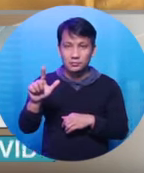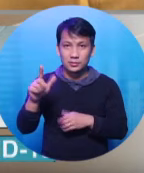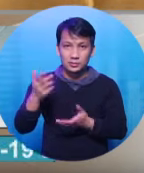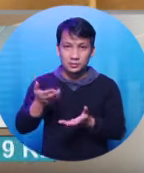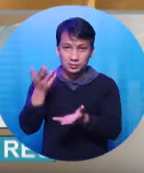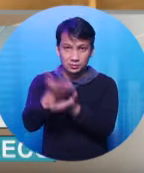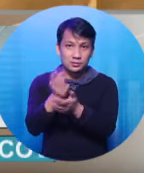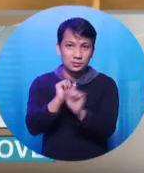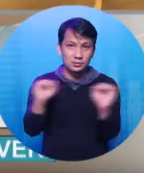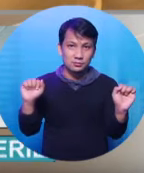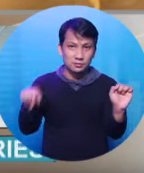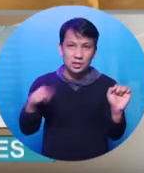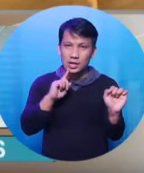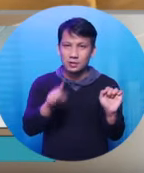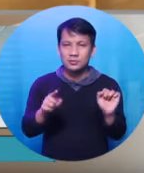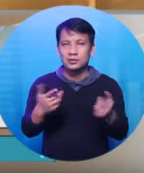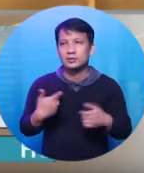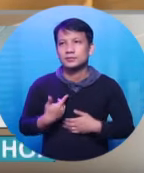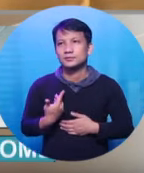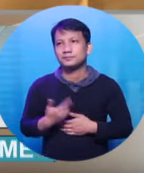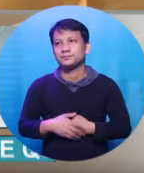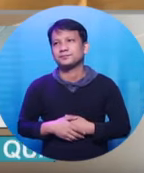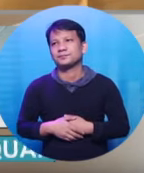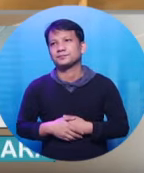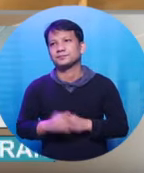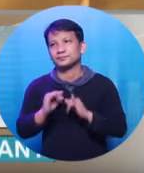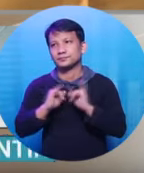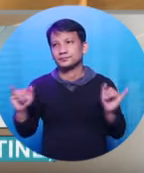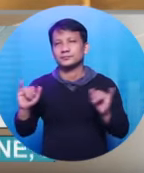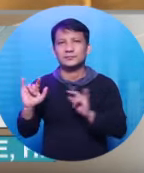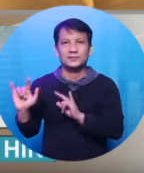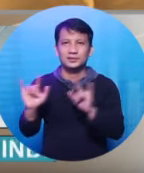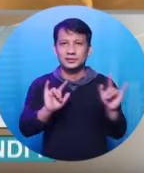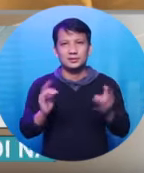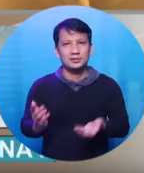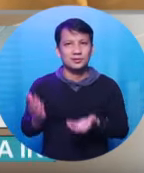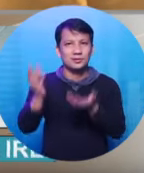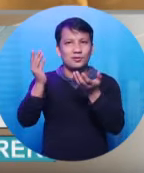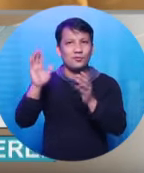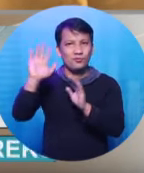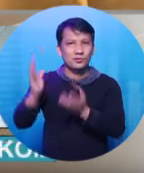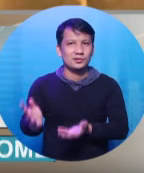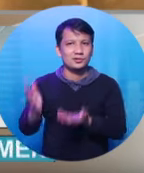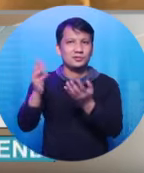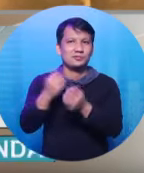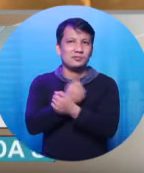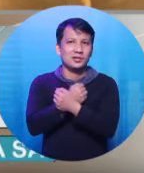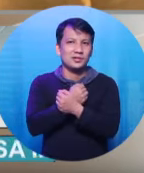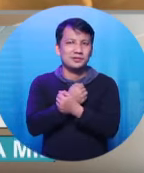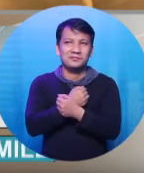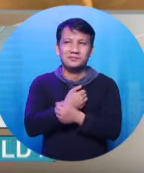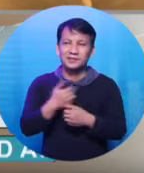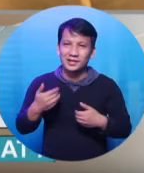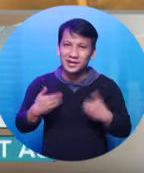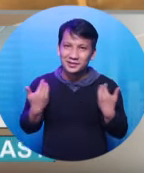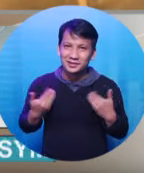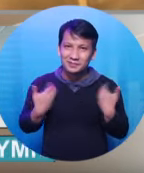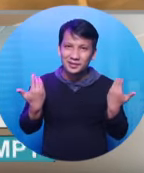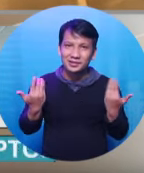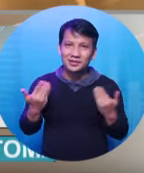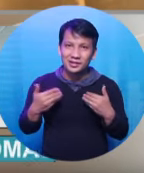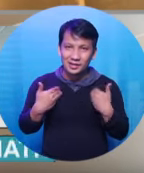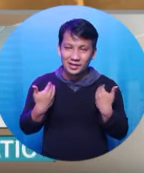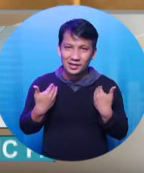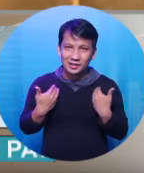lover. Thank you, yes, thank po. You. Yes po, parang kami ni Georgina. Oh, mabuhay ka, mabuhay mga animal lover. Okay. Kayo naman po, Ma'am